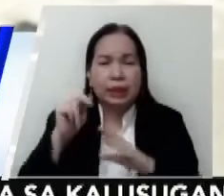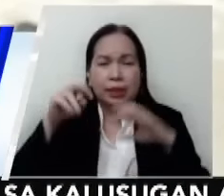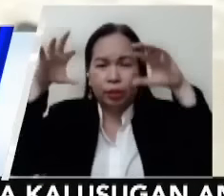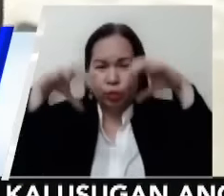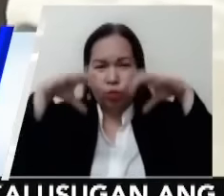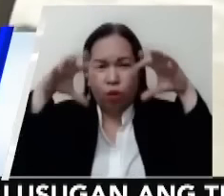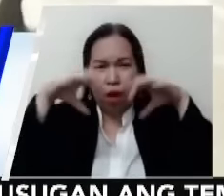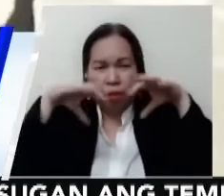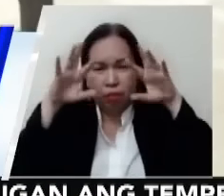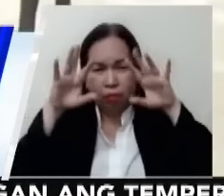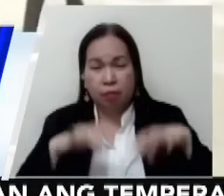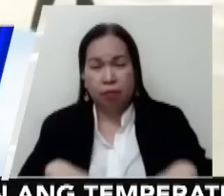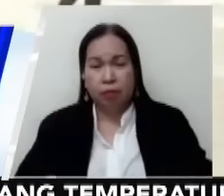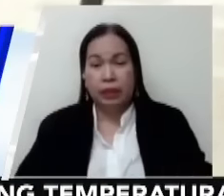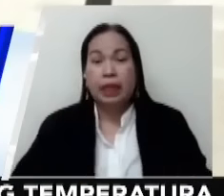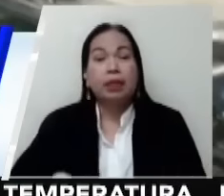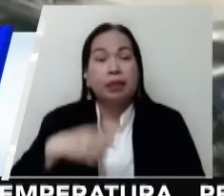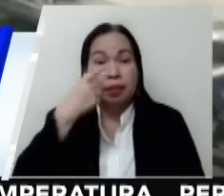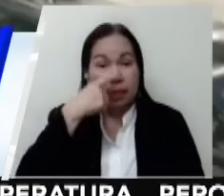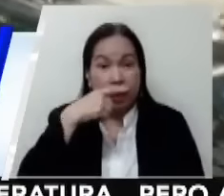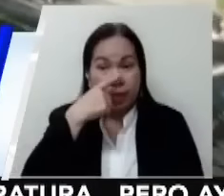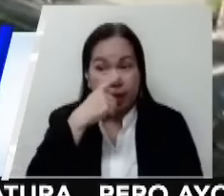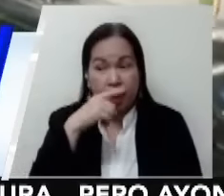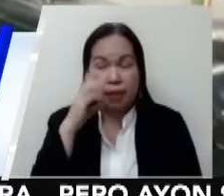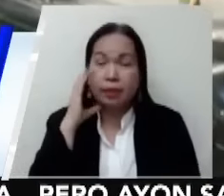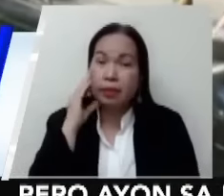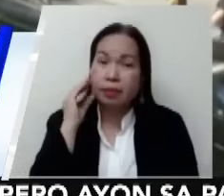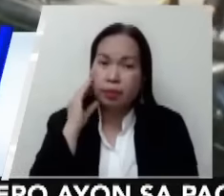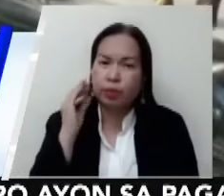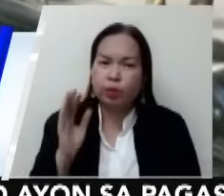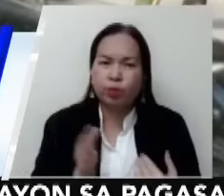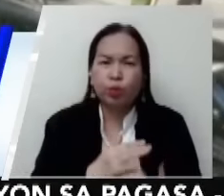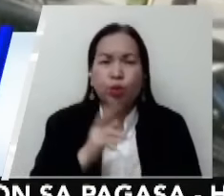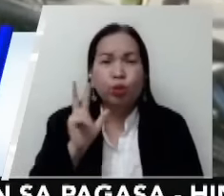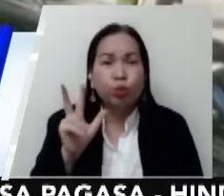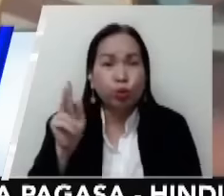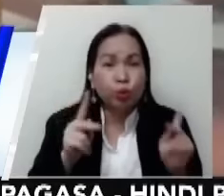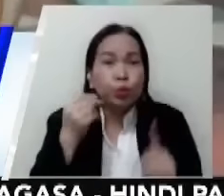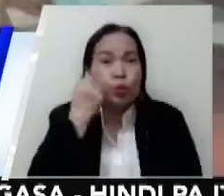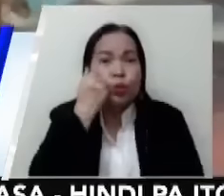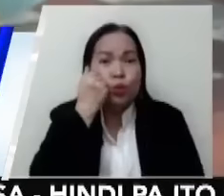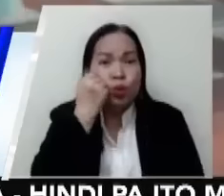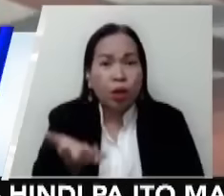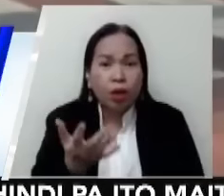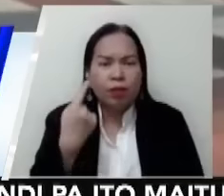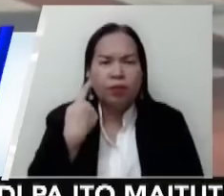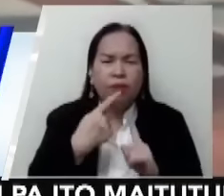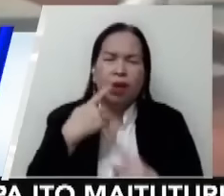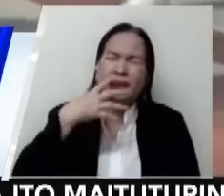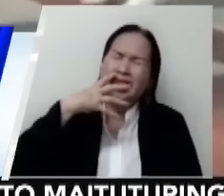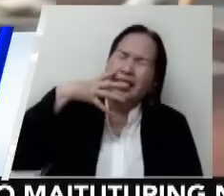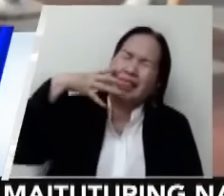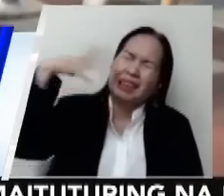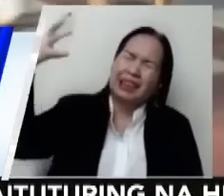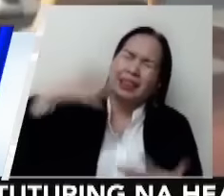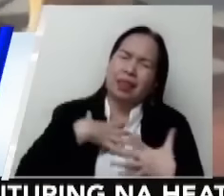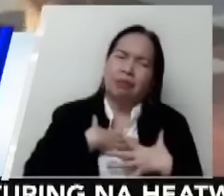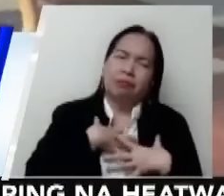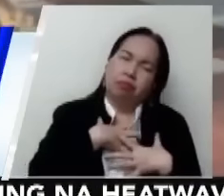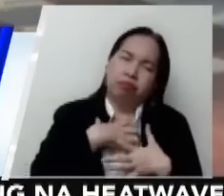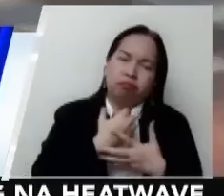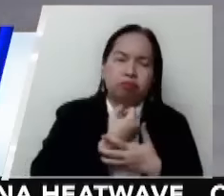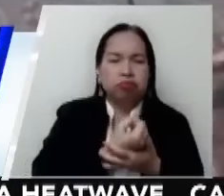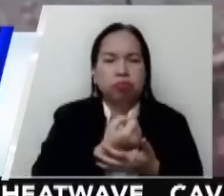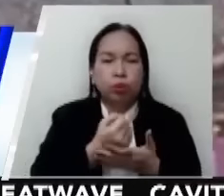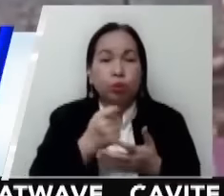Sa Thailand naman, umabot sa 30 ang patay dahil sa heat stroke. Kaya pinapayuhan ng mga naroon na iwasan munang